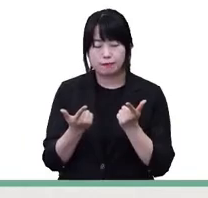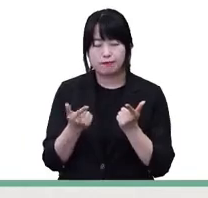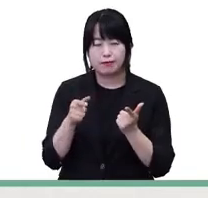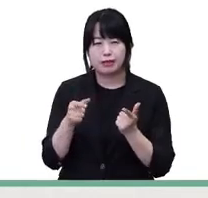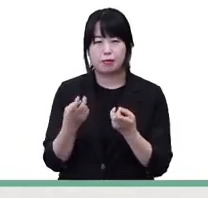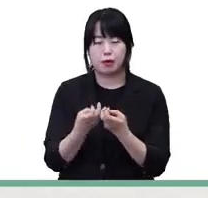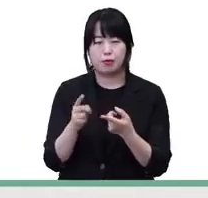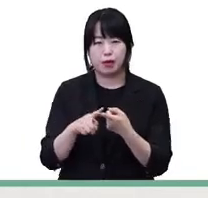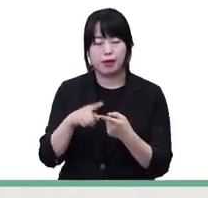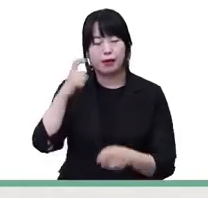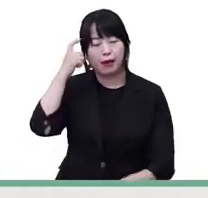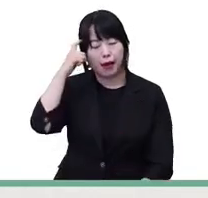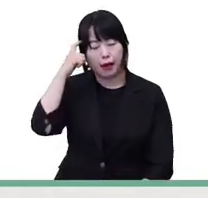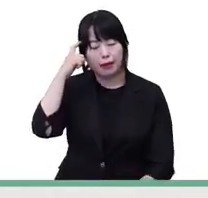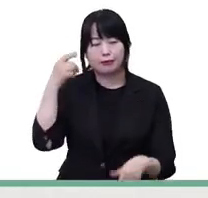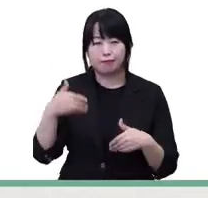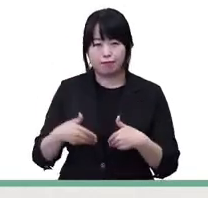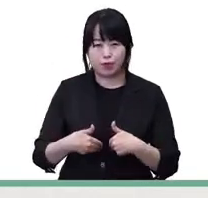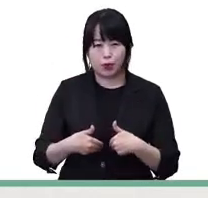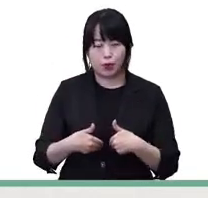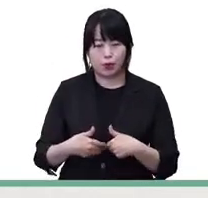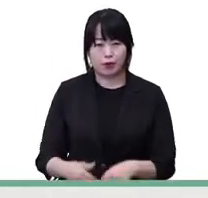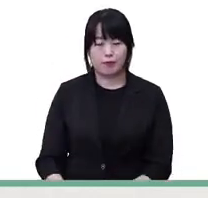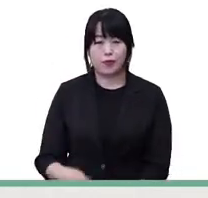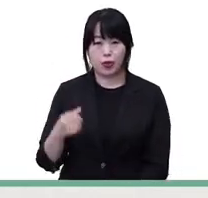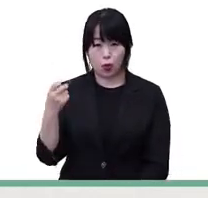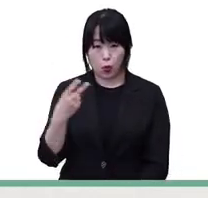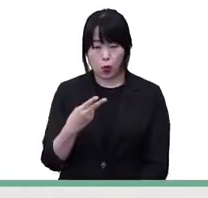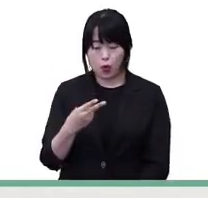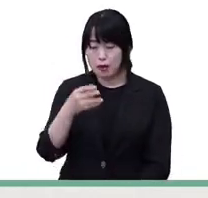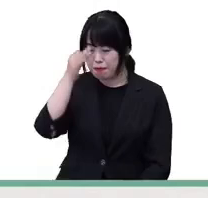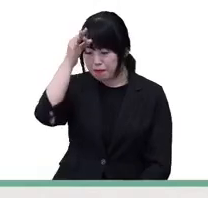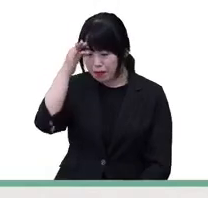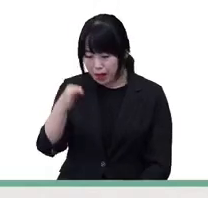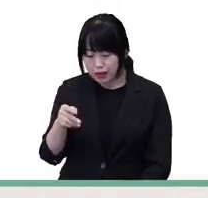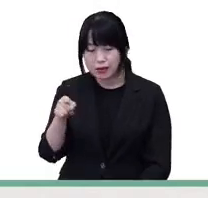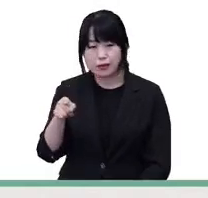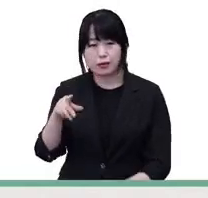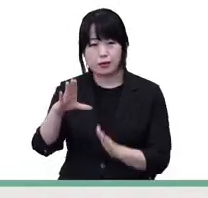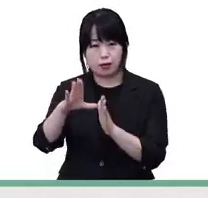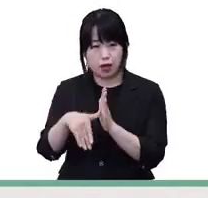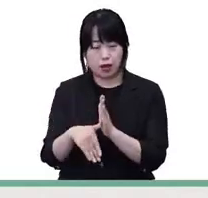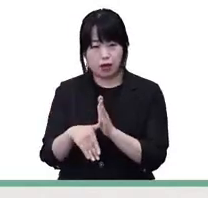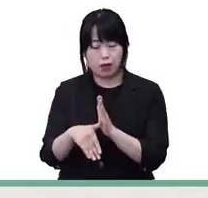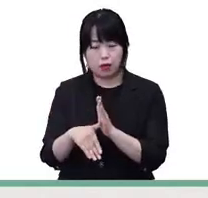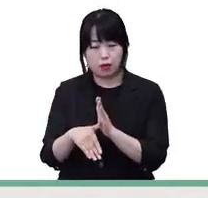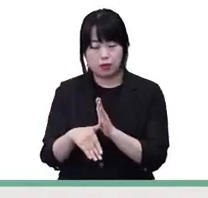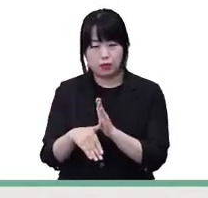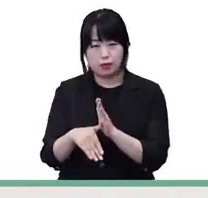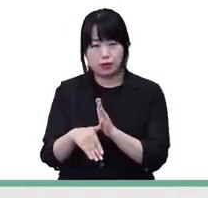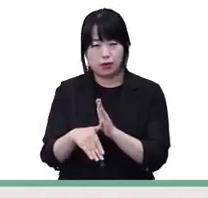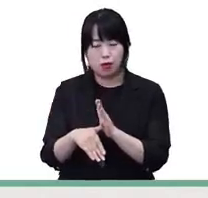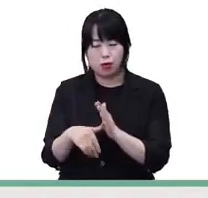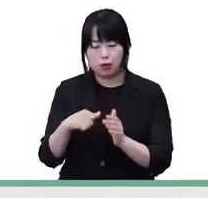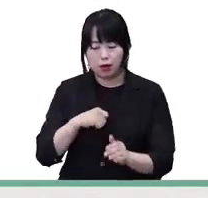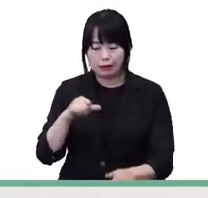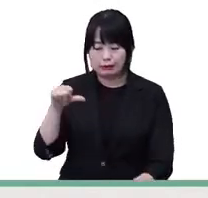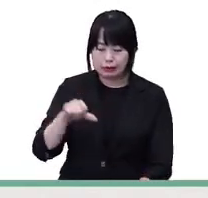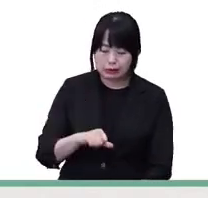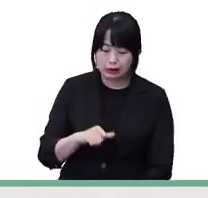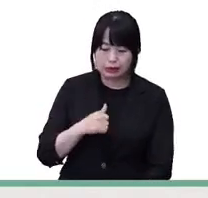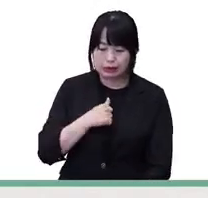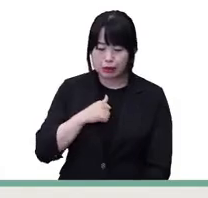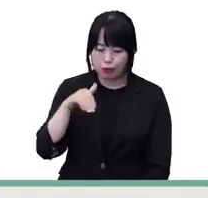거, 그리고 만약에 사과해야 하는 상황이라면 이 사과한다라는 거는 너가 지는 것이